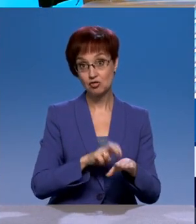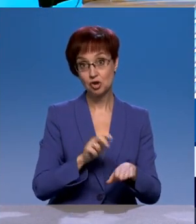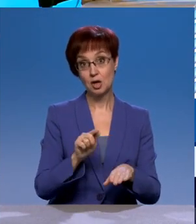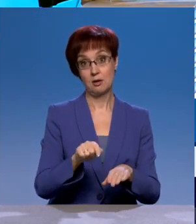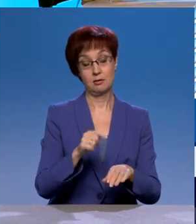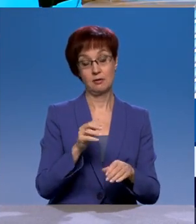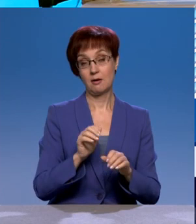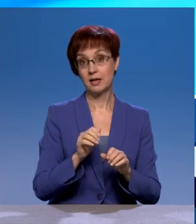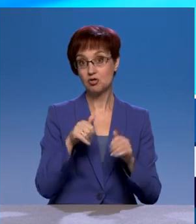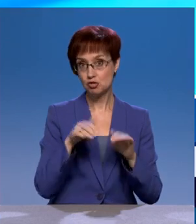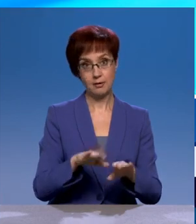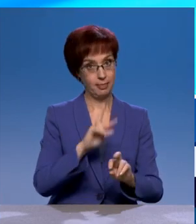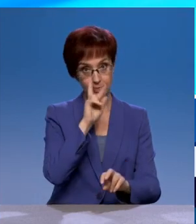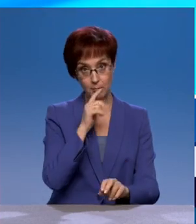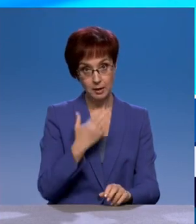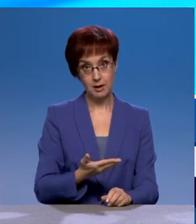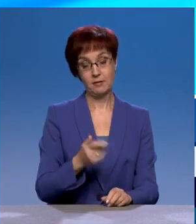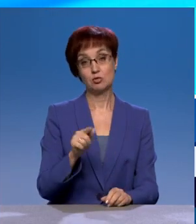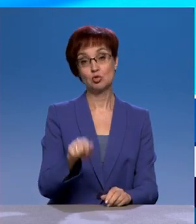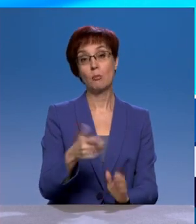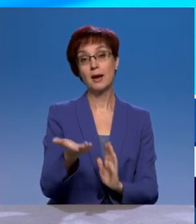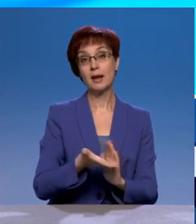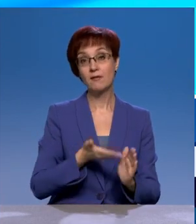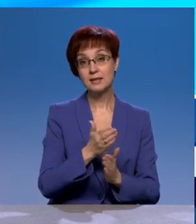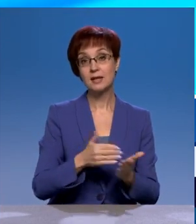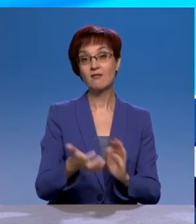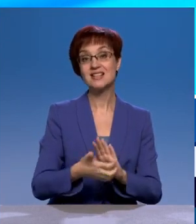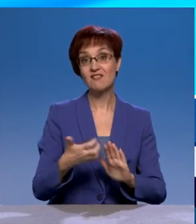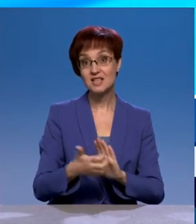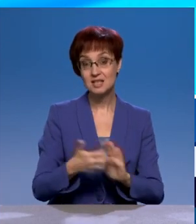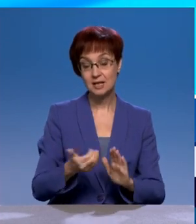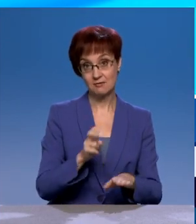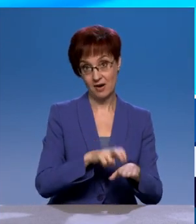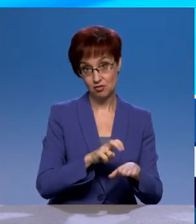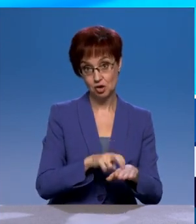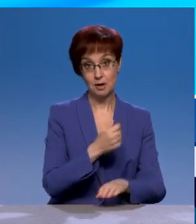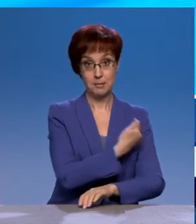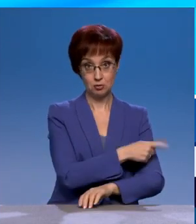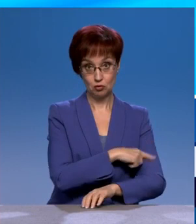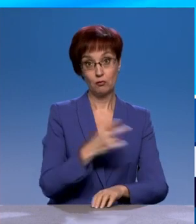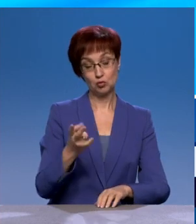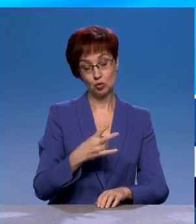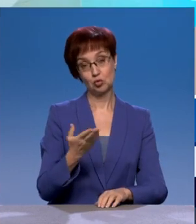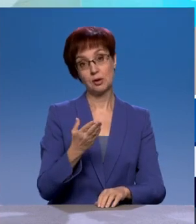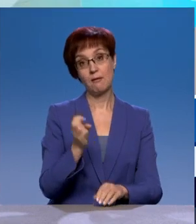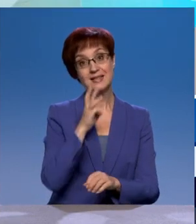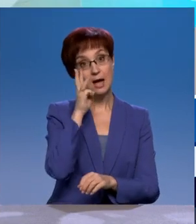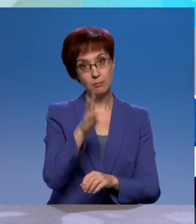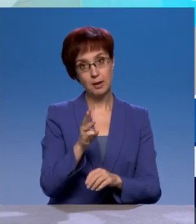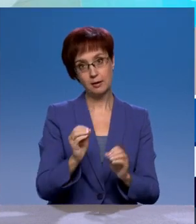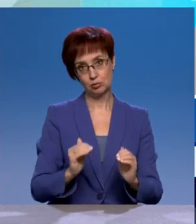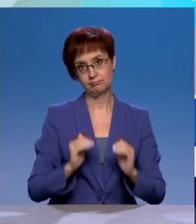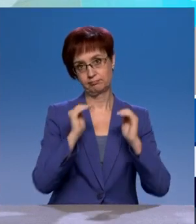ликвидировать их дефицит. А чтобы ликвидировать их дефицит, надо поднять оплату труда. А дальше смотри пункт 1. Для этого необходимо дополнительное государственное